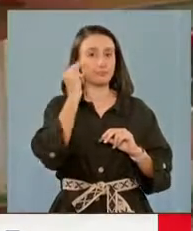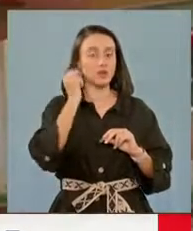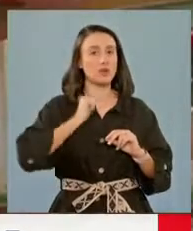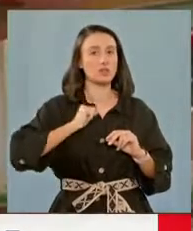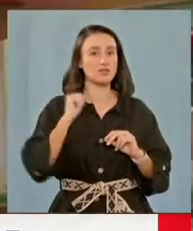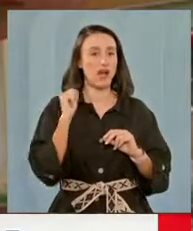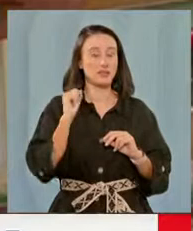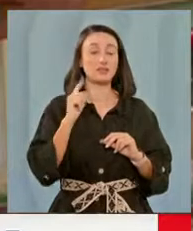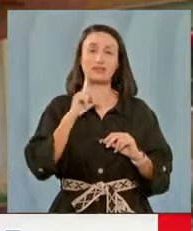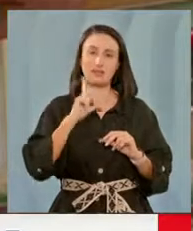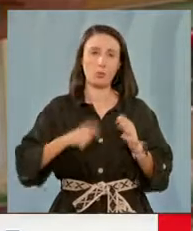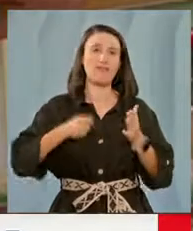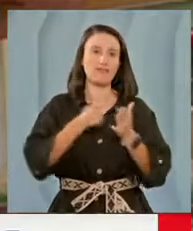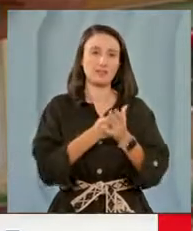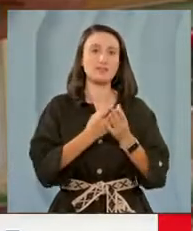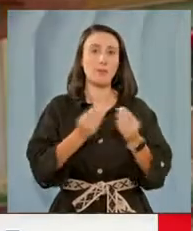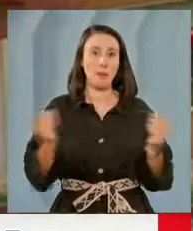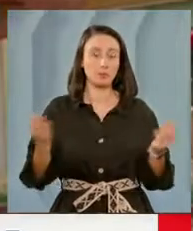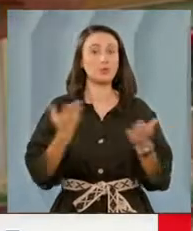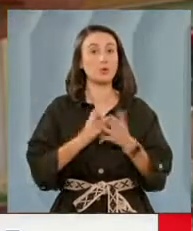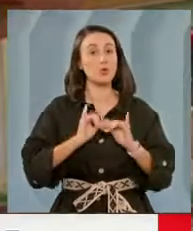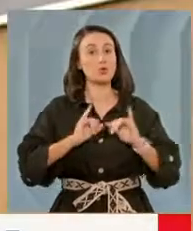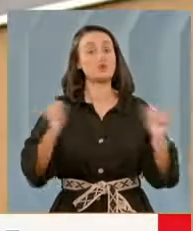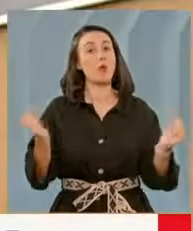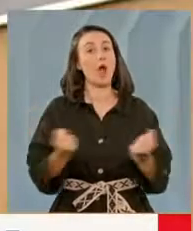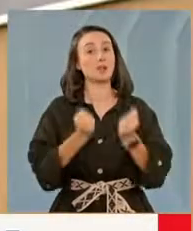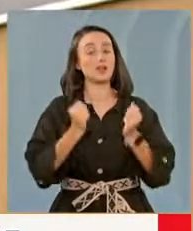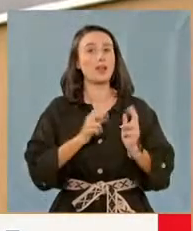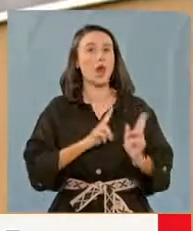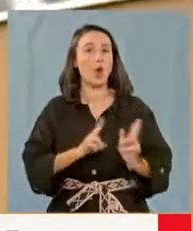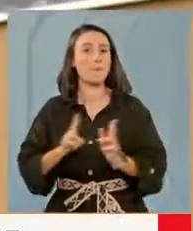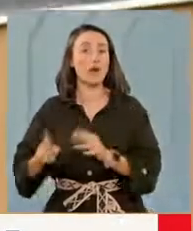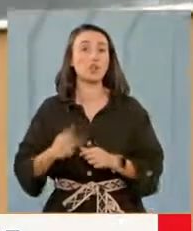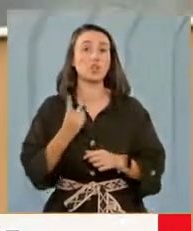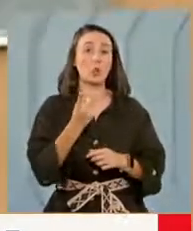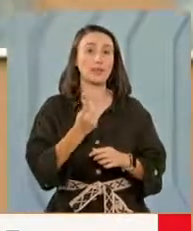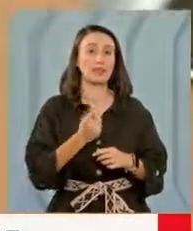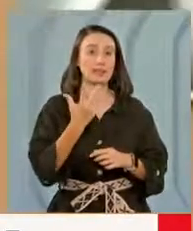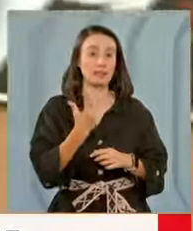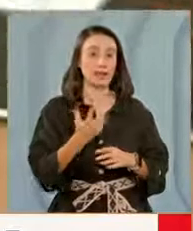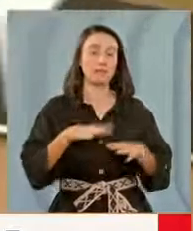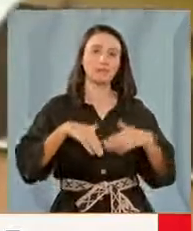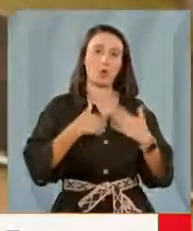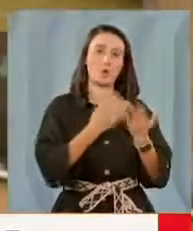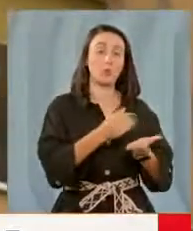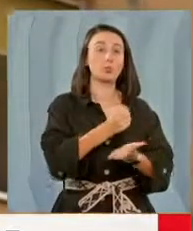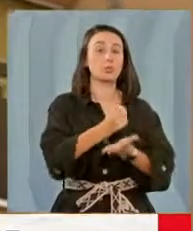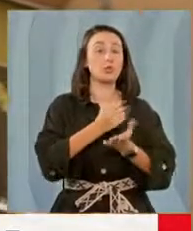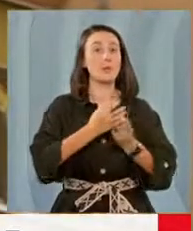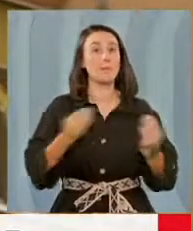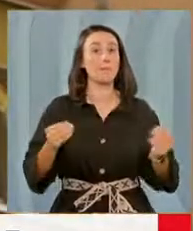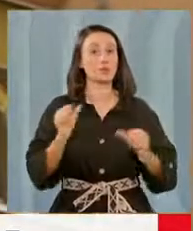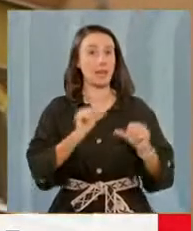de investiții substanțiale pentru a-și desfășura activitatea în parametrii normali. 2 din 3 profesori vor alocarea unui buget mai mare